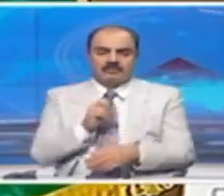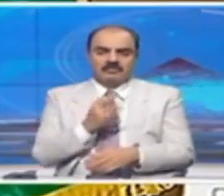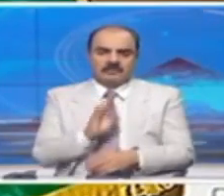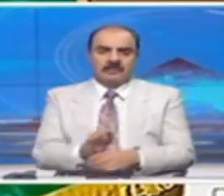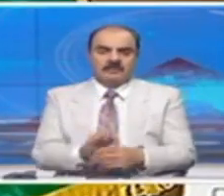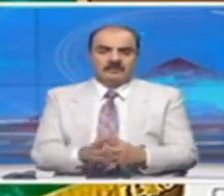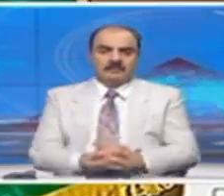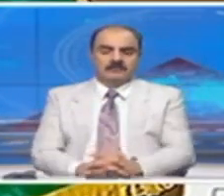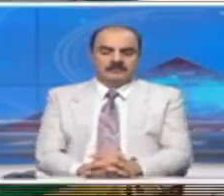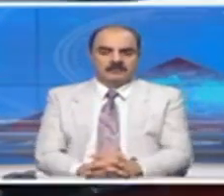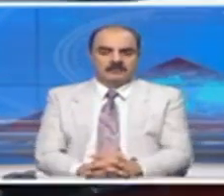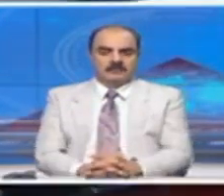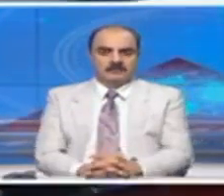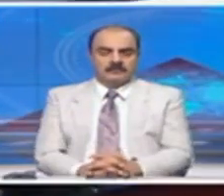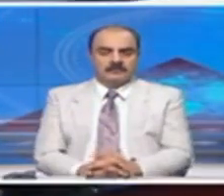موعدها.